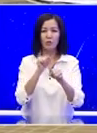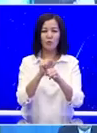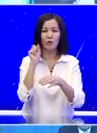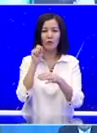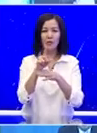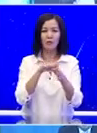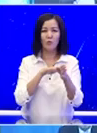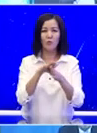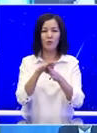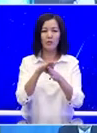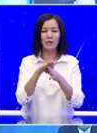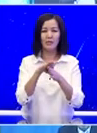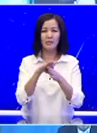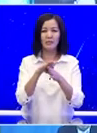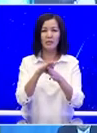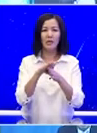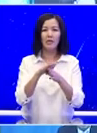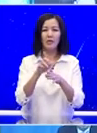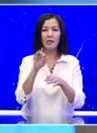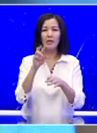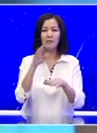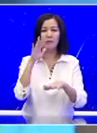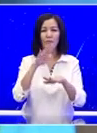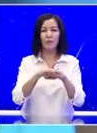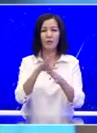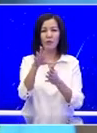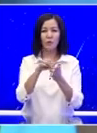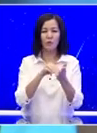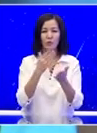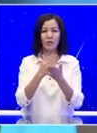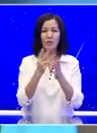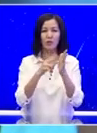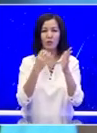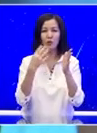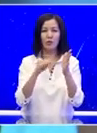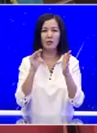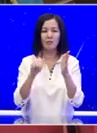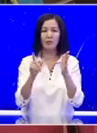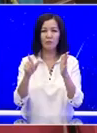тапсырмасы орындалысына кейіс білдірді. Каспи банкті үлгетті. 745 мың